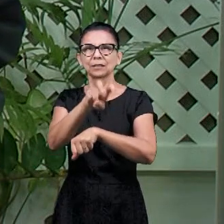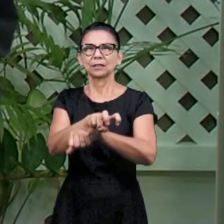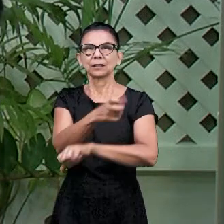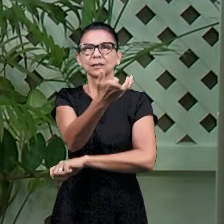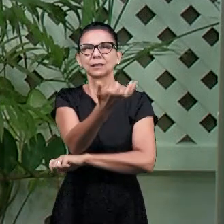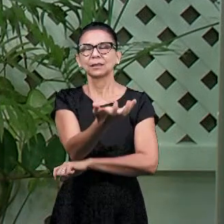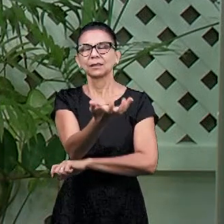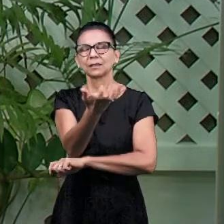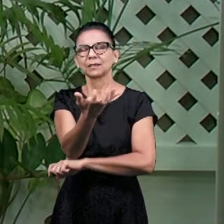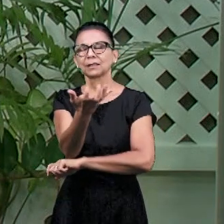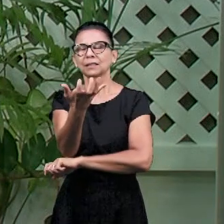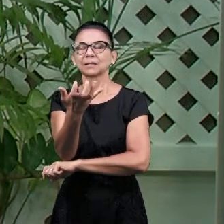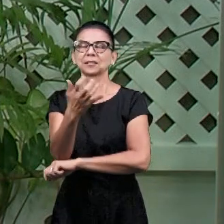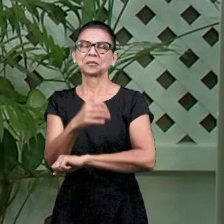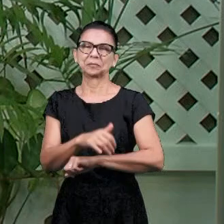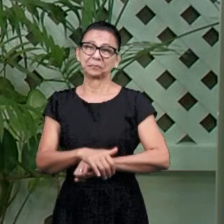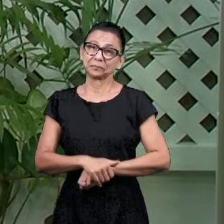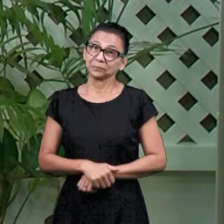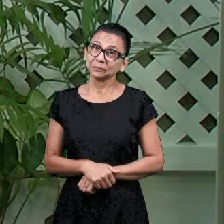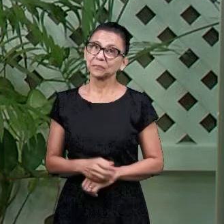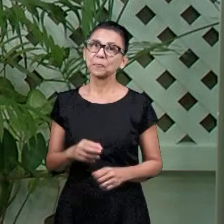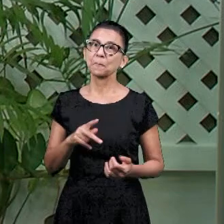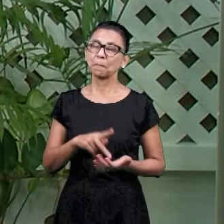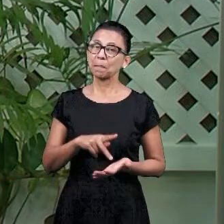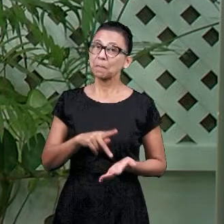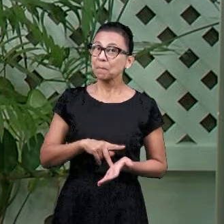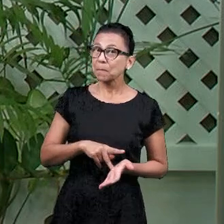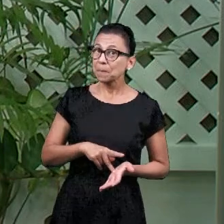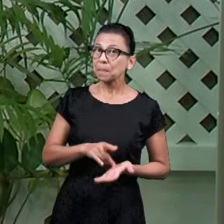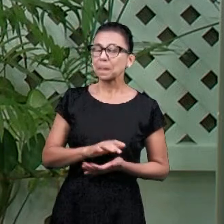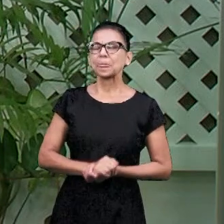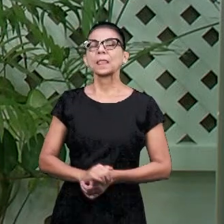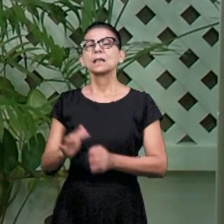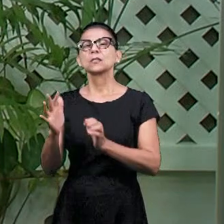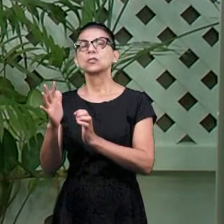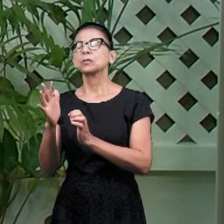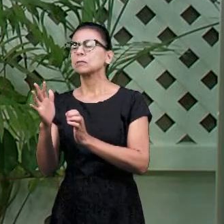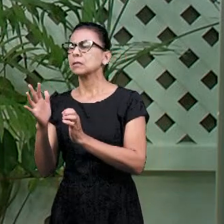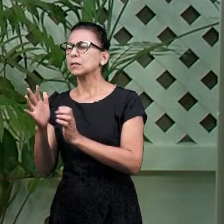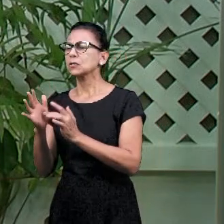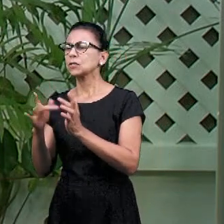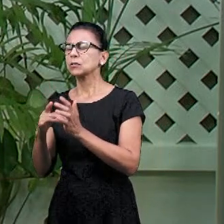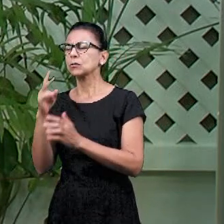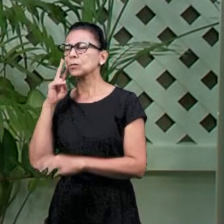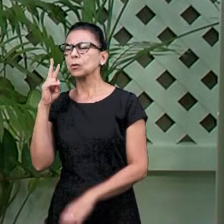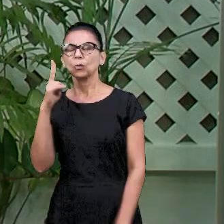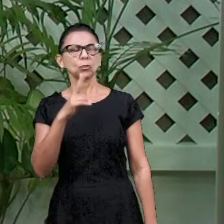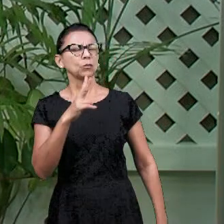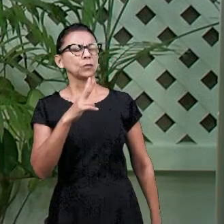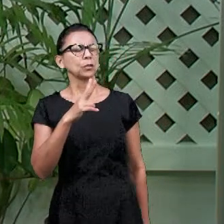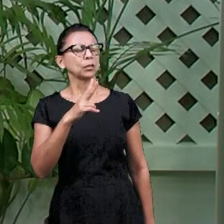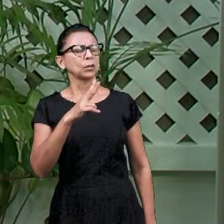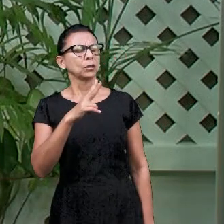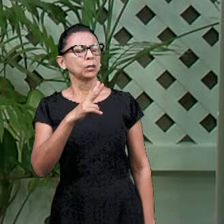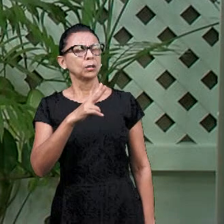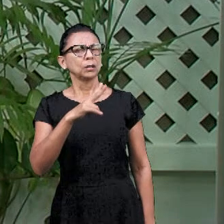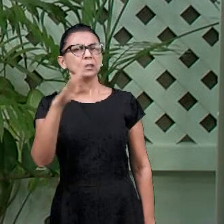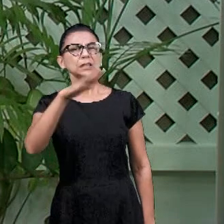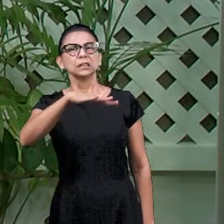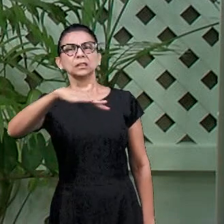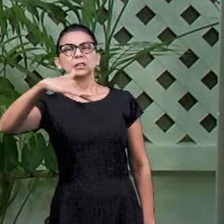chemin. Mais Jésus est venu. Il a dit, appelle-lui. Qu'est-ce qu'il a fait? Il a été